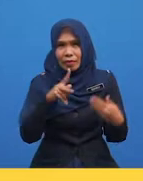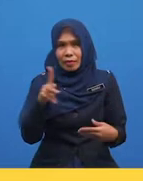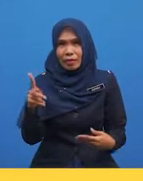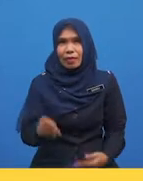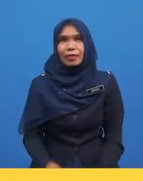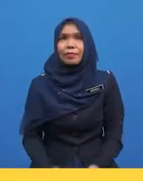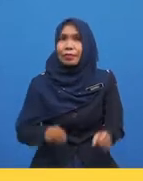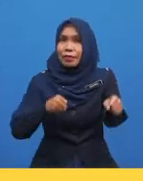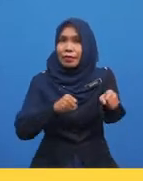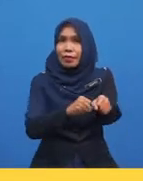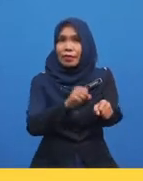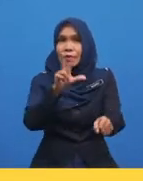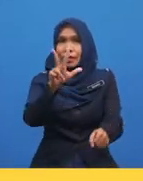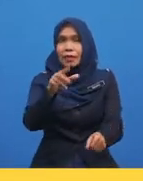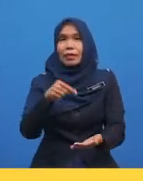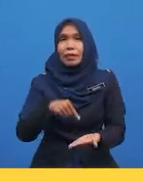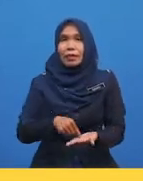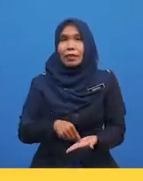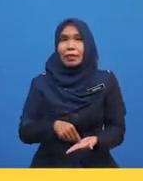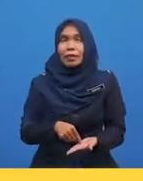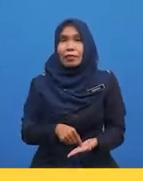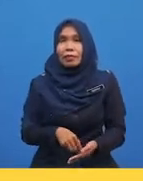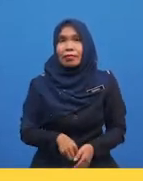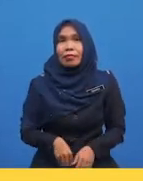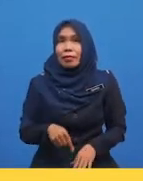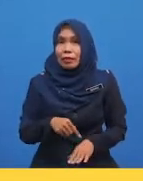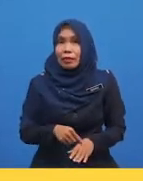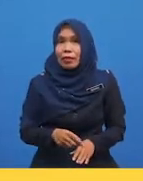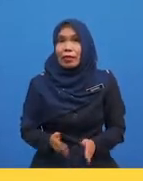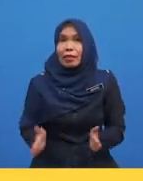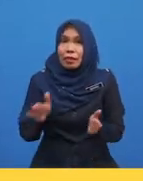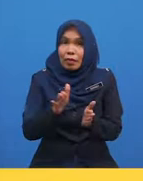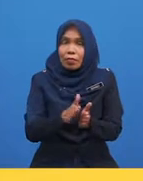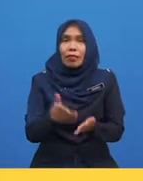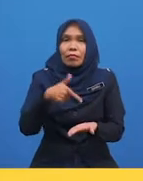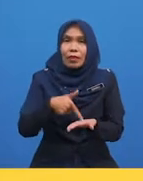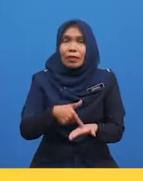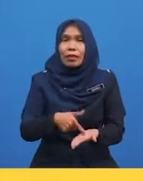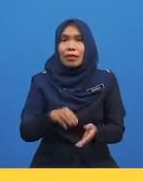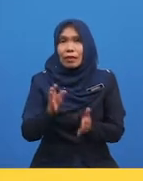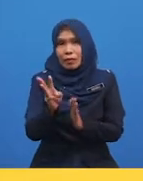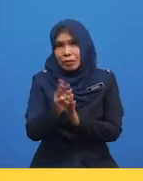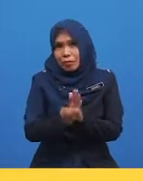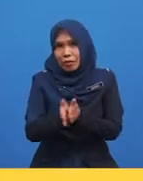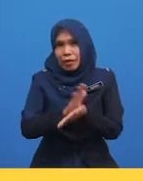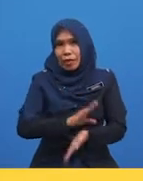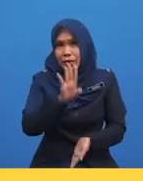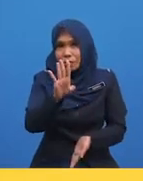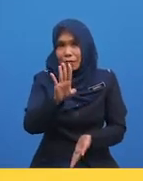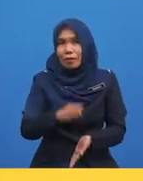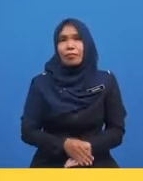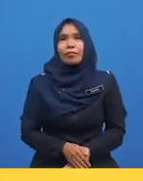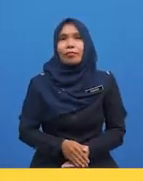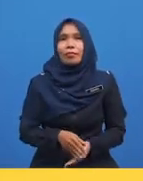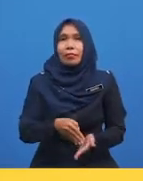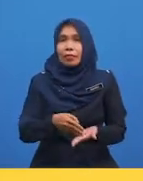Adakah segitiga ini boleh dilipat lagi supaya menjadi 4 bahagian yang